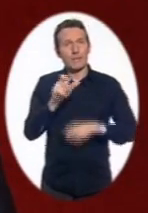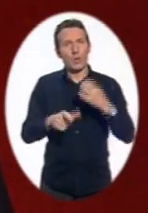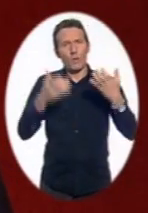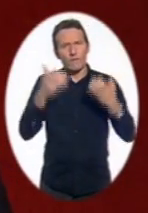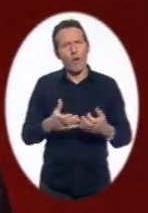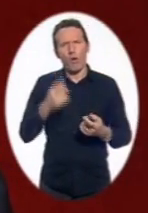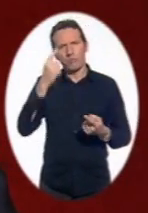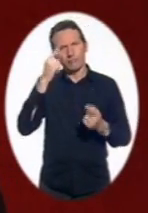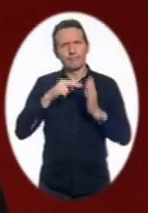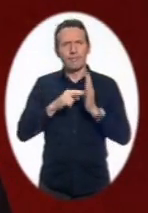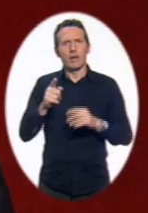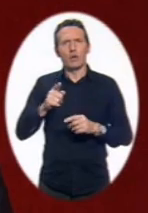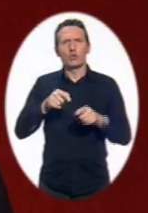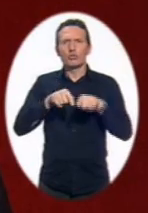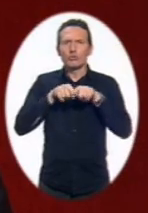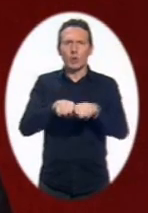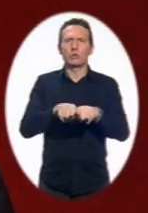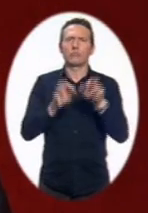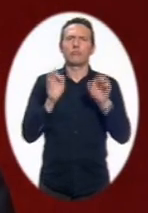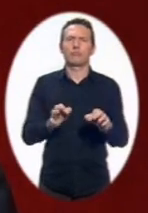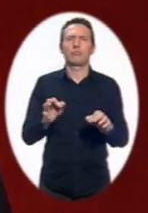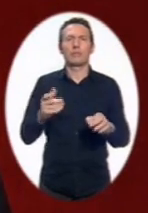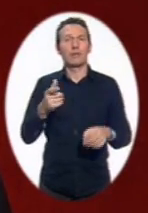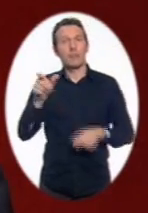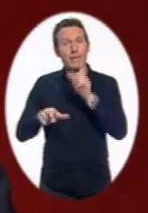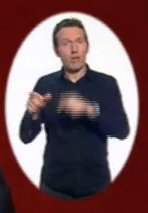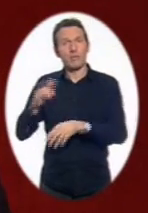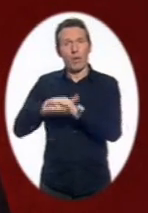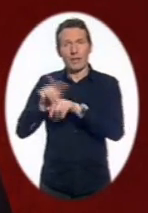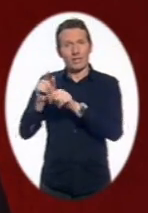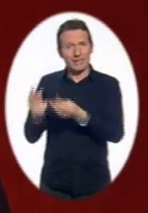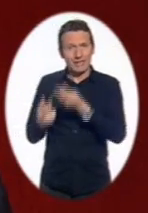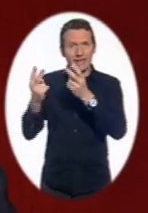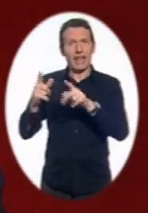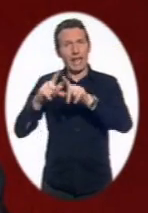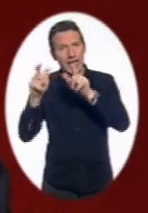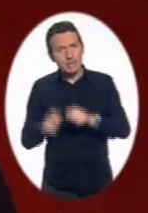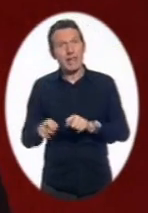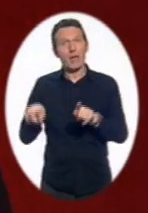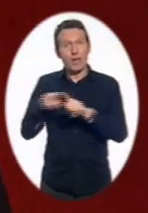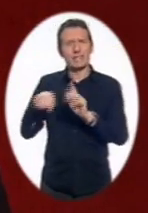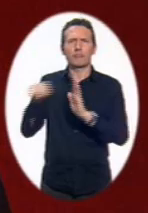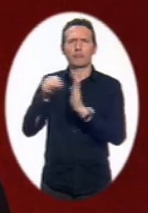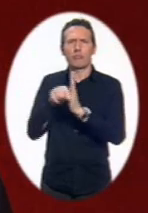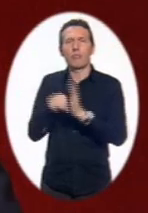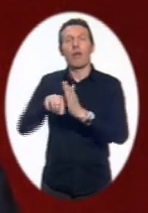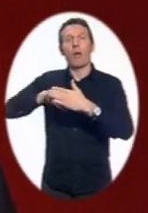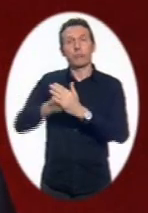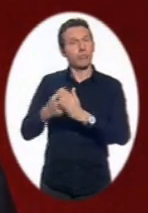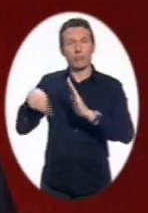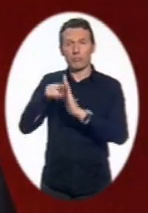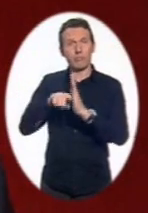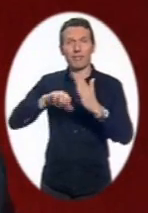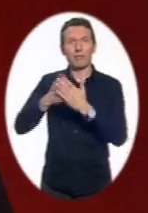justice ils veulent de la part des responsables politiqu de la dignité du respect mais de la rigueur et la rigueur ça veut dire de